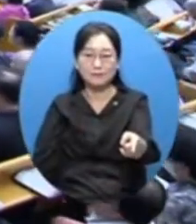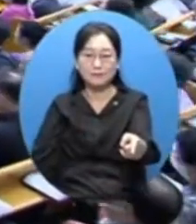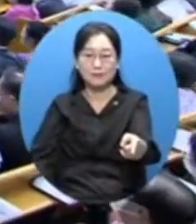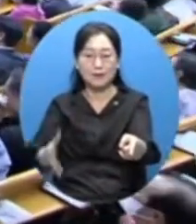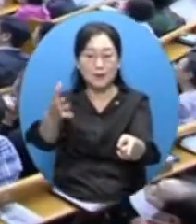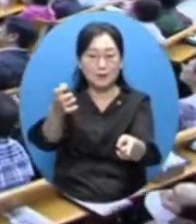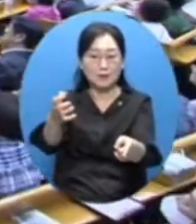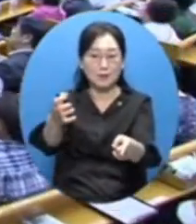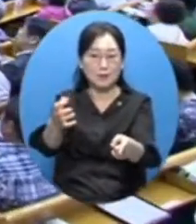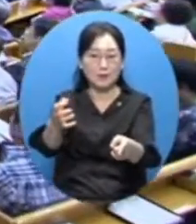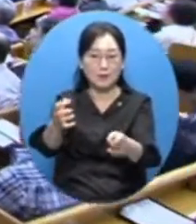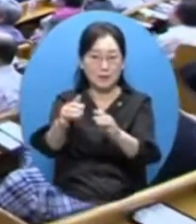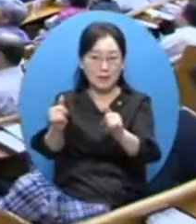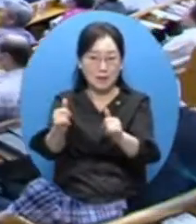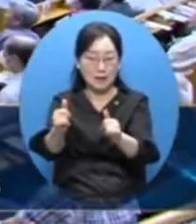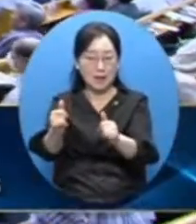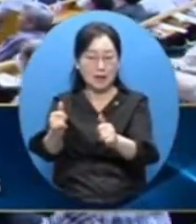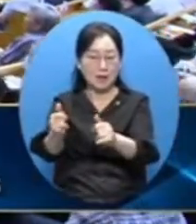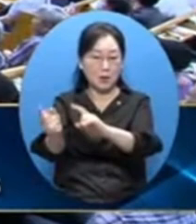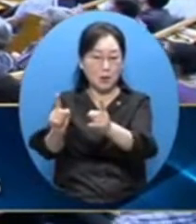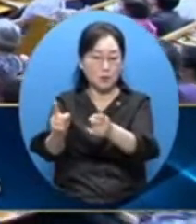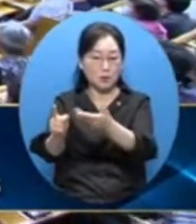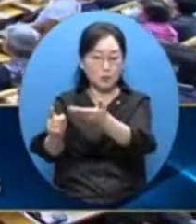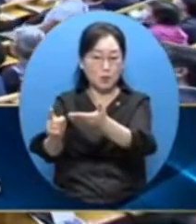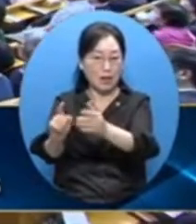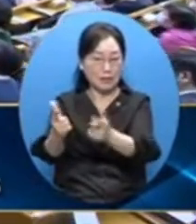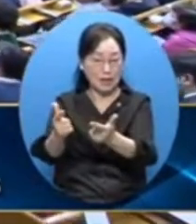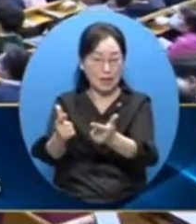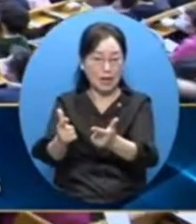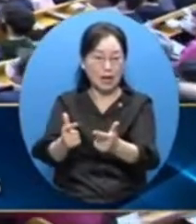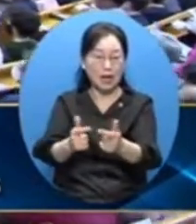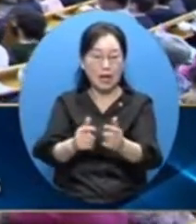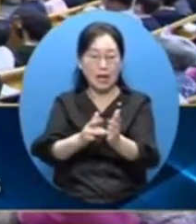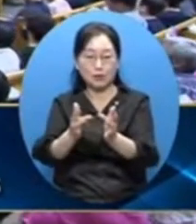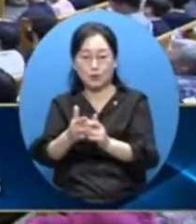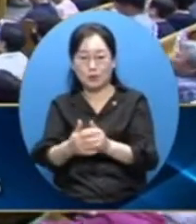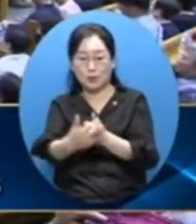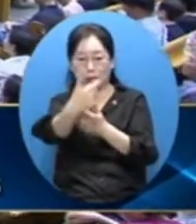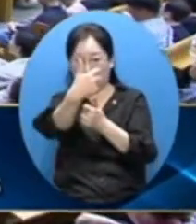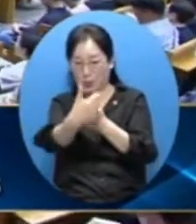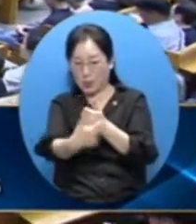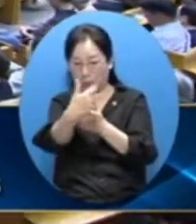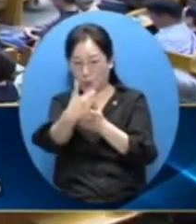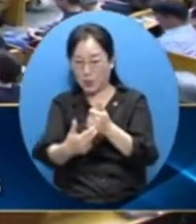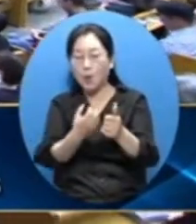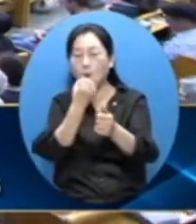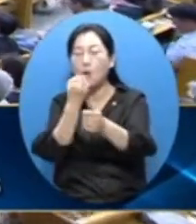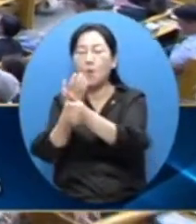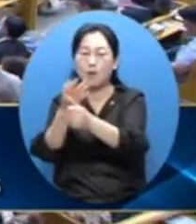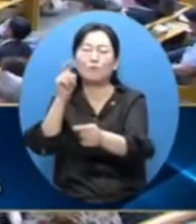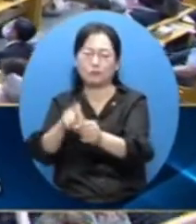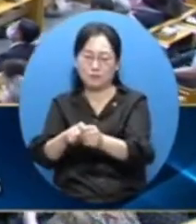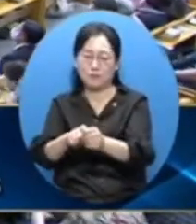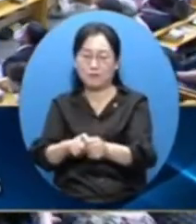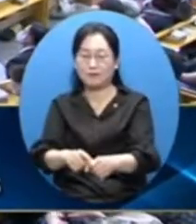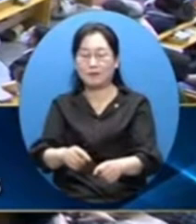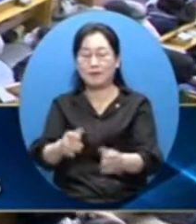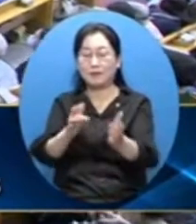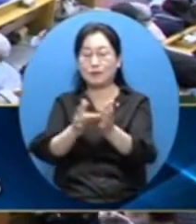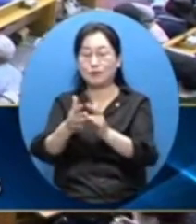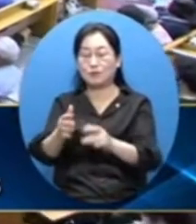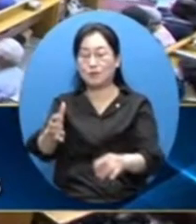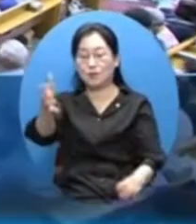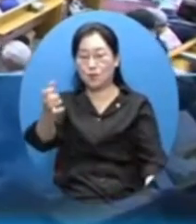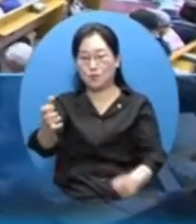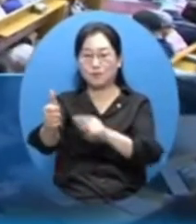사람을 고치나 안 고치나 예수님을 고발하려는 하는 사람이 있었습니다. 예수님께서 그 손 마른 사람을 일으켜 세웠습니다. 3장